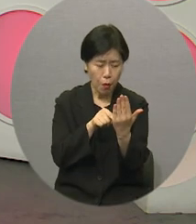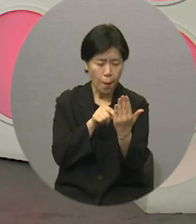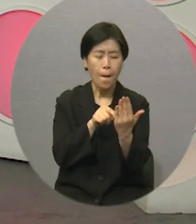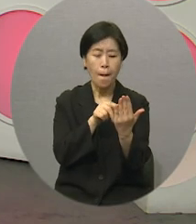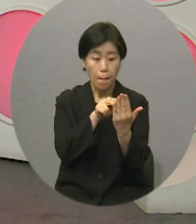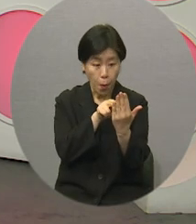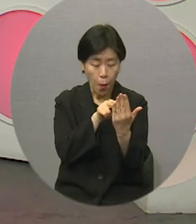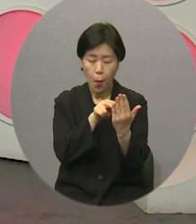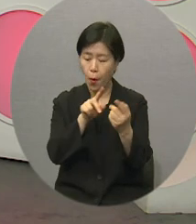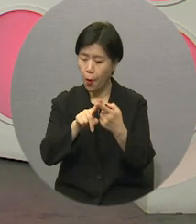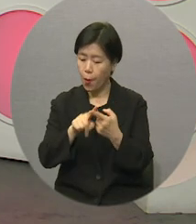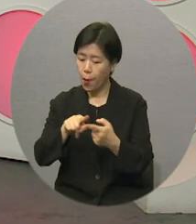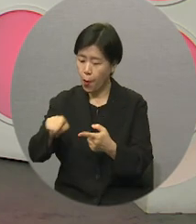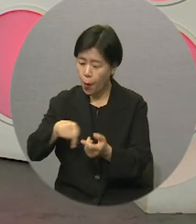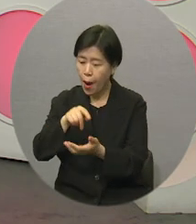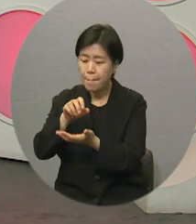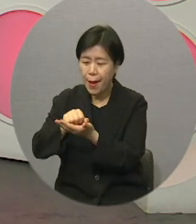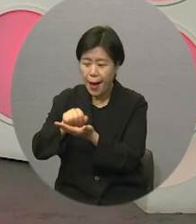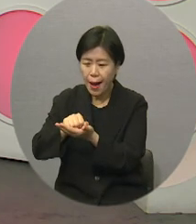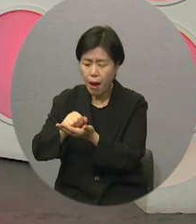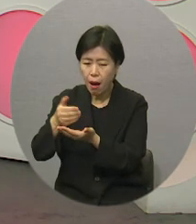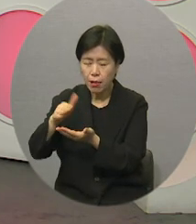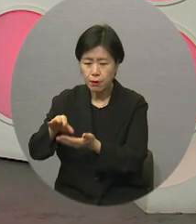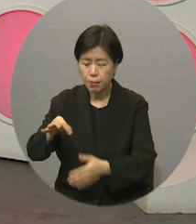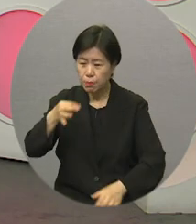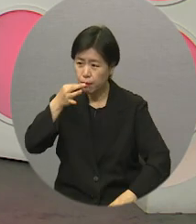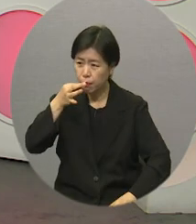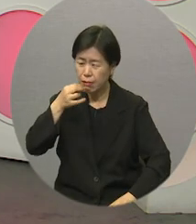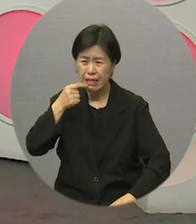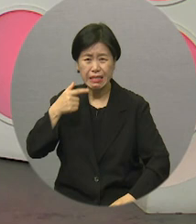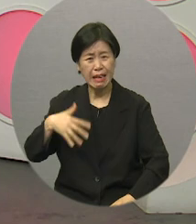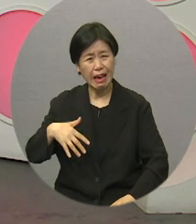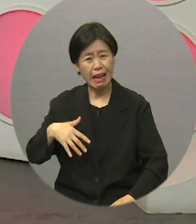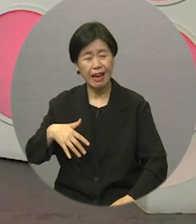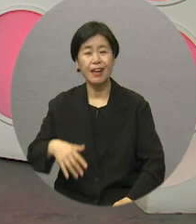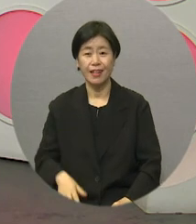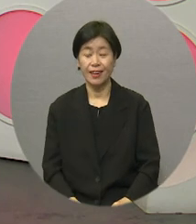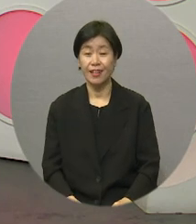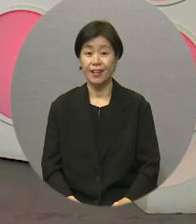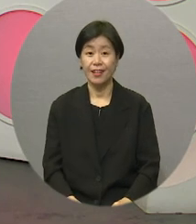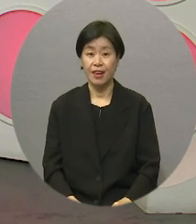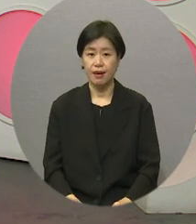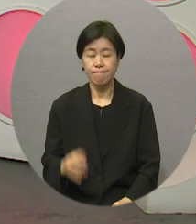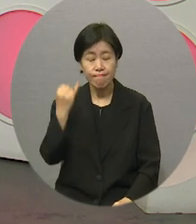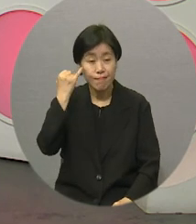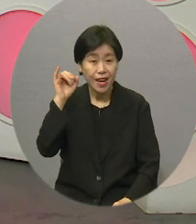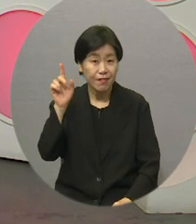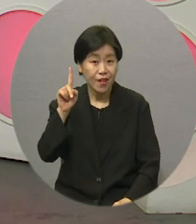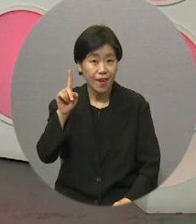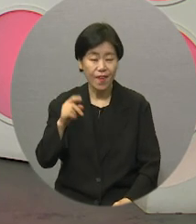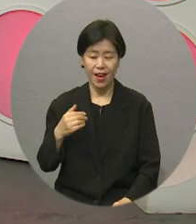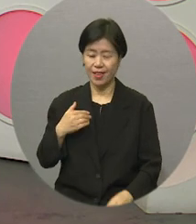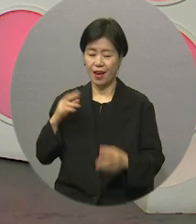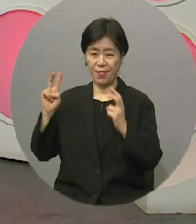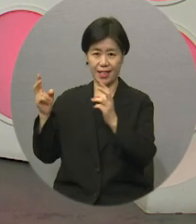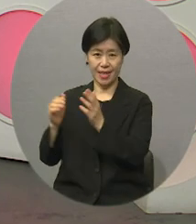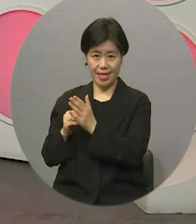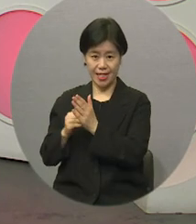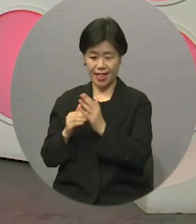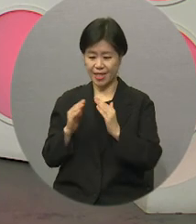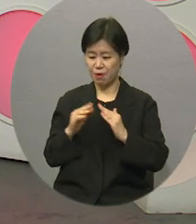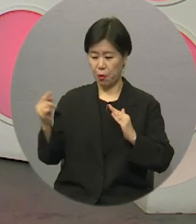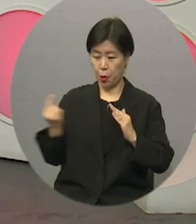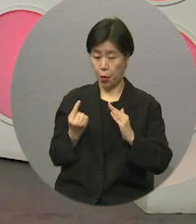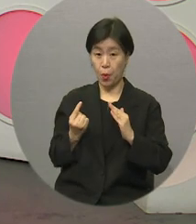이상했고 한 가지 묘안이 떠올랐습니다. 퇴근 때마다 가까운 친정에 들러 엄마가 만든